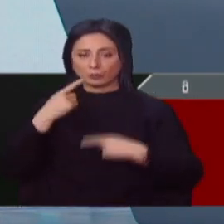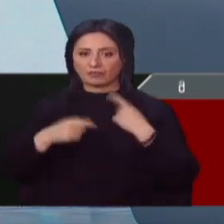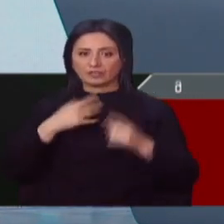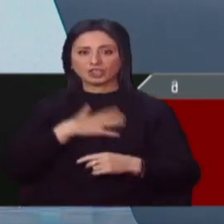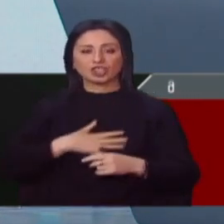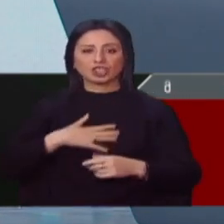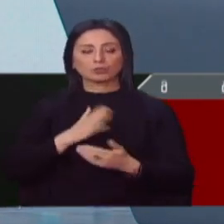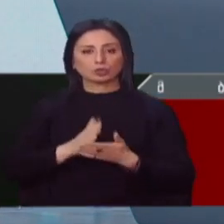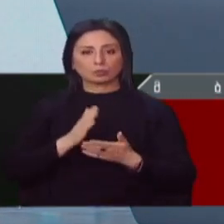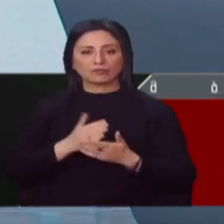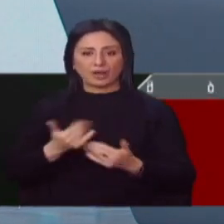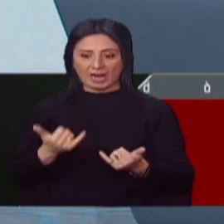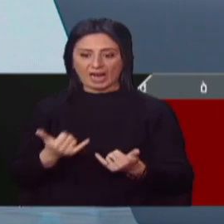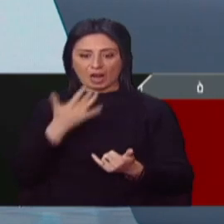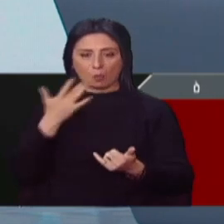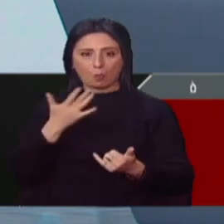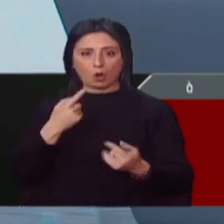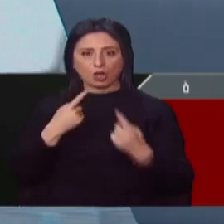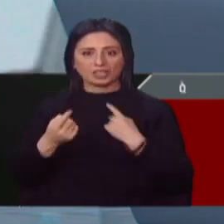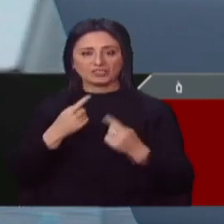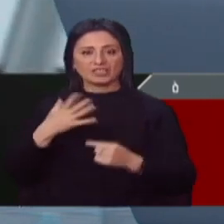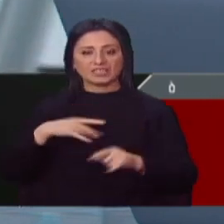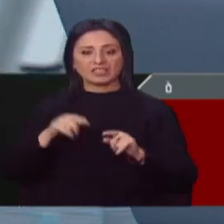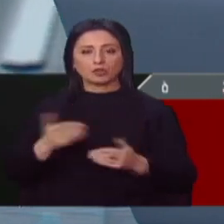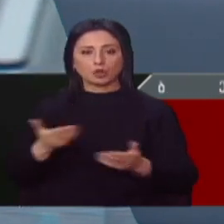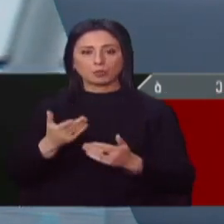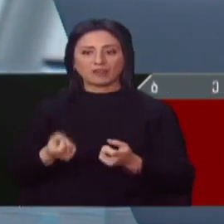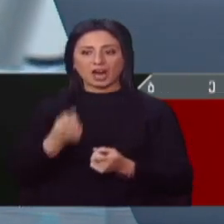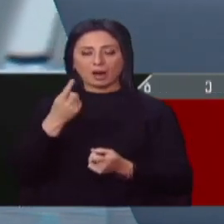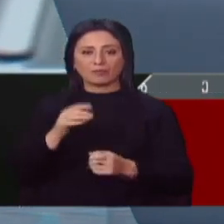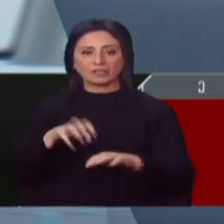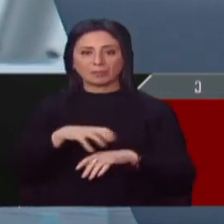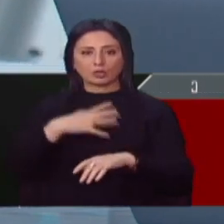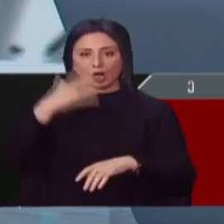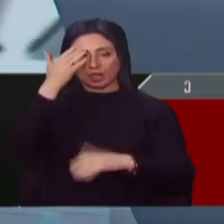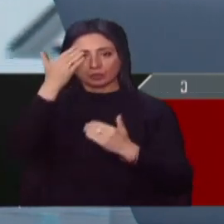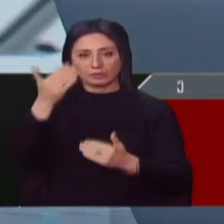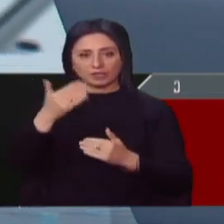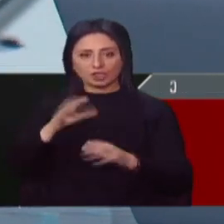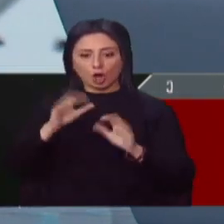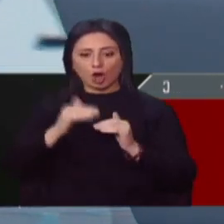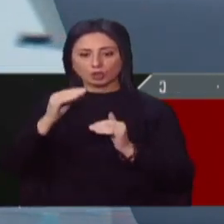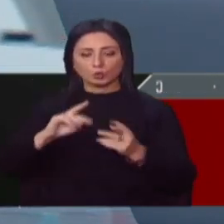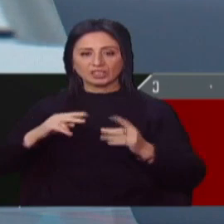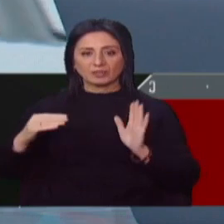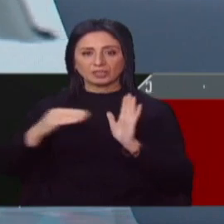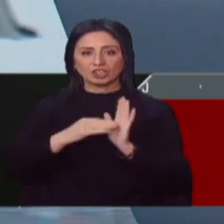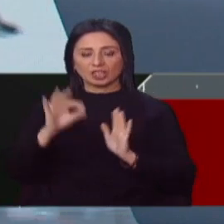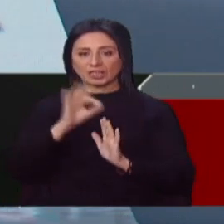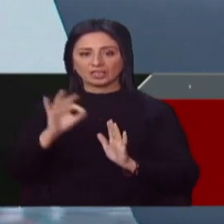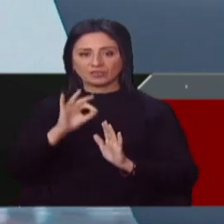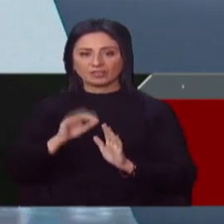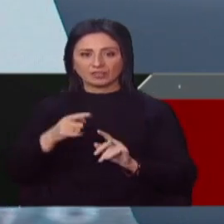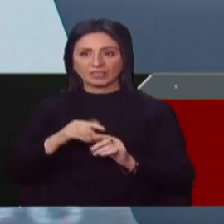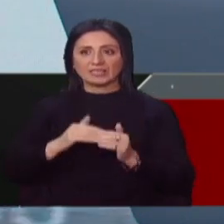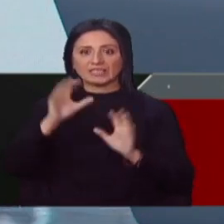كامس شش بوتي بوليفار أخون دالي بوليكوري ديسكورسي تسا كارتولو شي روميليس كاموت زوليا بارتيا كارتولو سميس مير كونستيتوسيا شي تسولة ببي شيطاني سادة